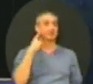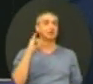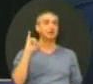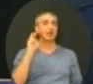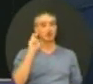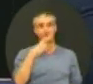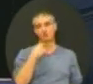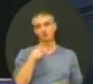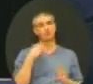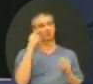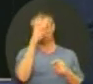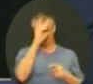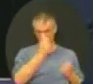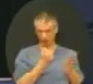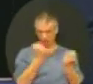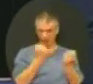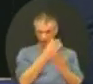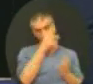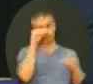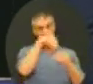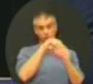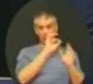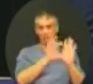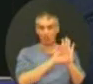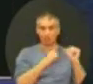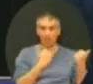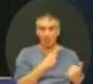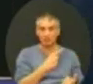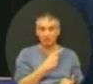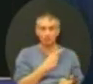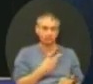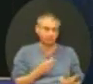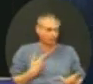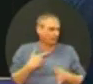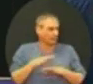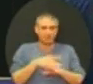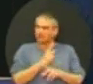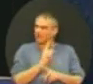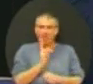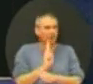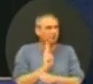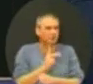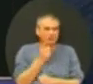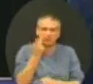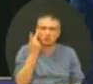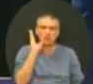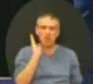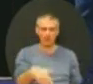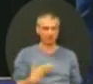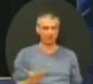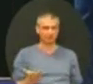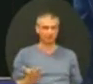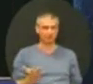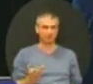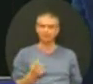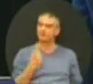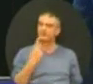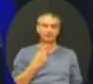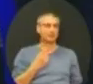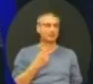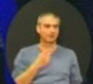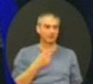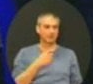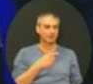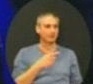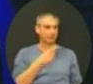שייך לדאעש. בינינו אני הרגשתי ש... לא רק משקלים, זה יותר מזה, זה... תגיד, אנשים רוצים לשים